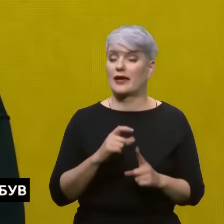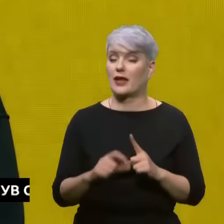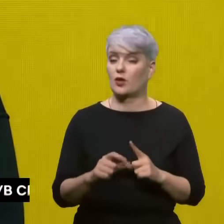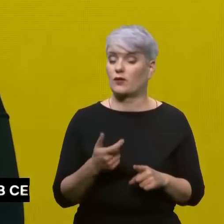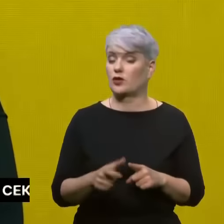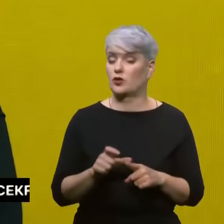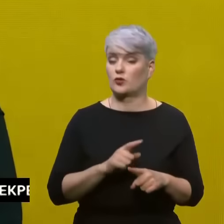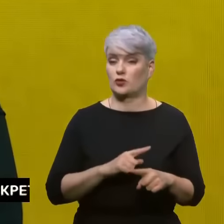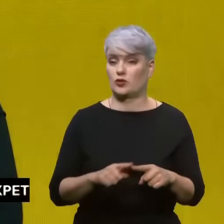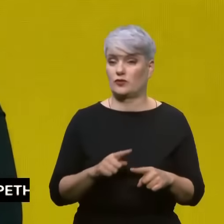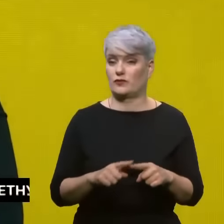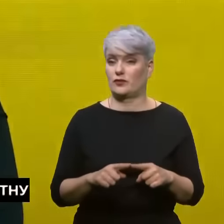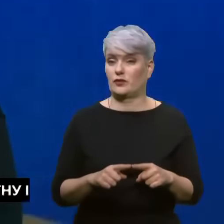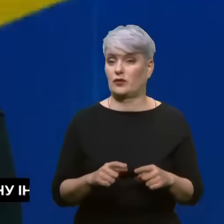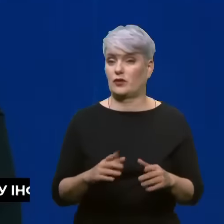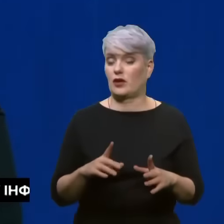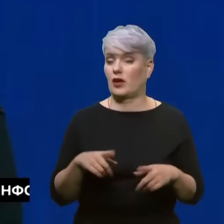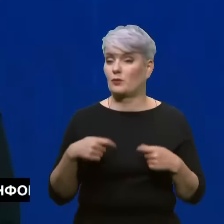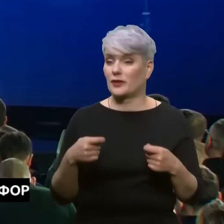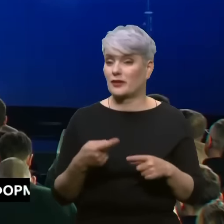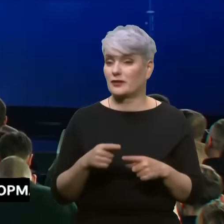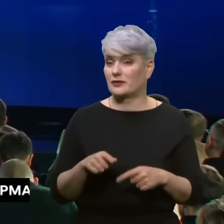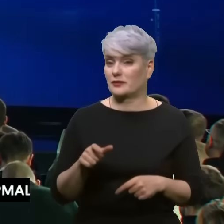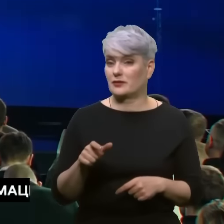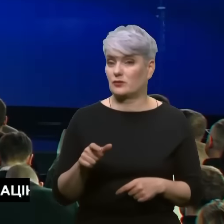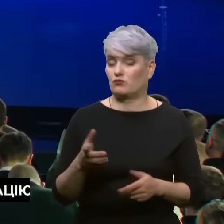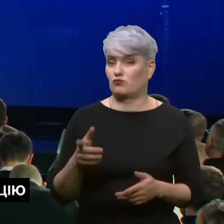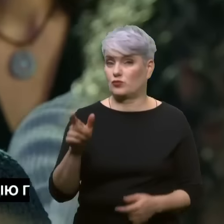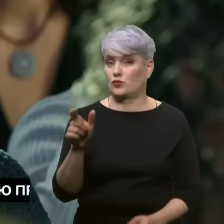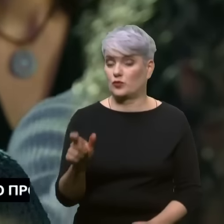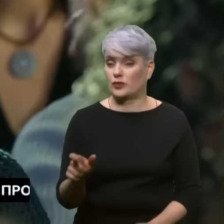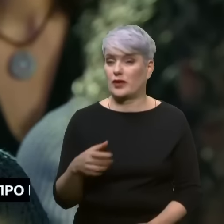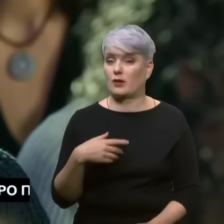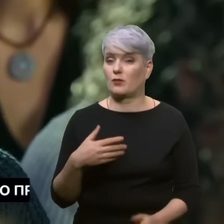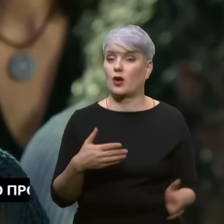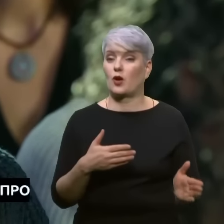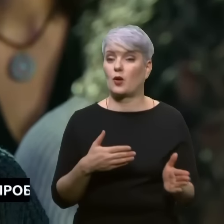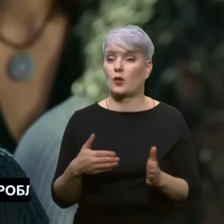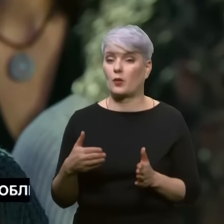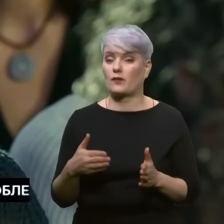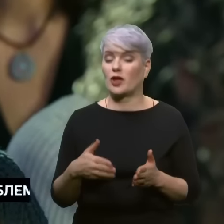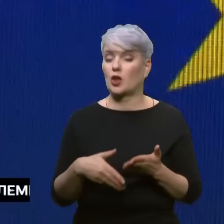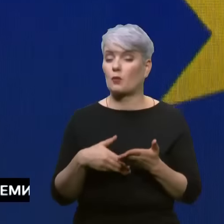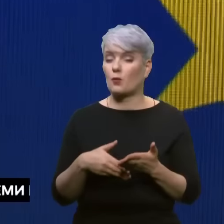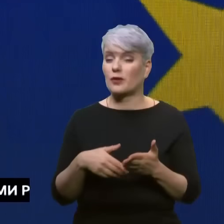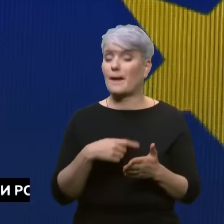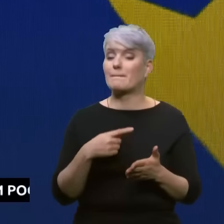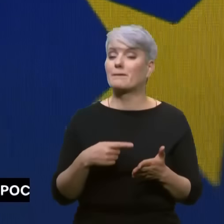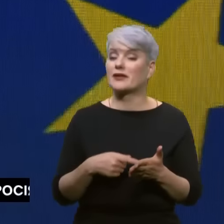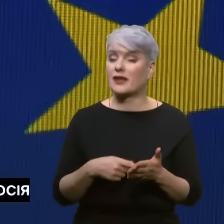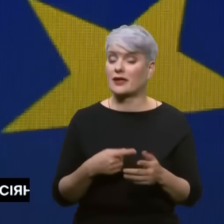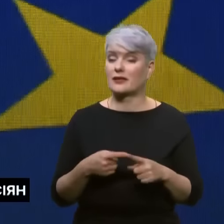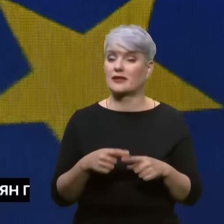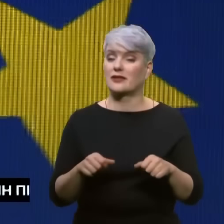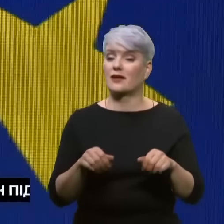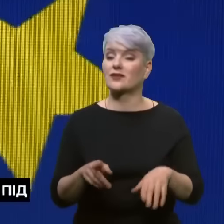реагували дуже швидко. Тому, будь ласка, передайте цій людині, ми готові допомогти. Питання це